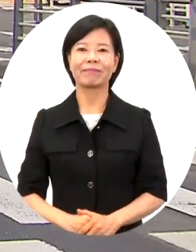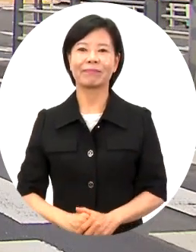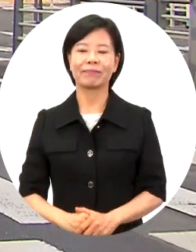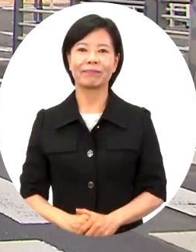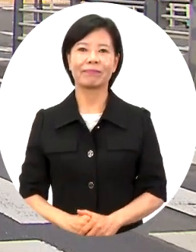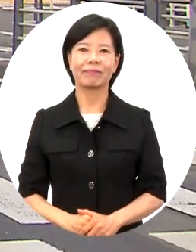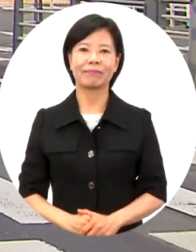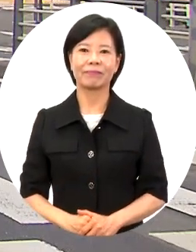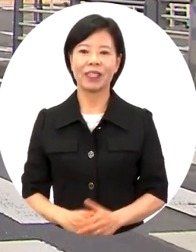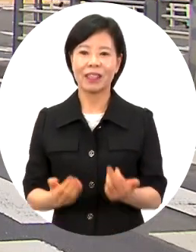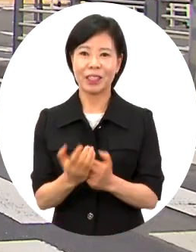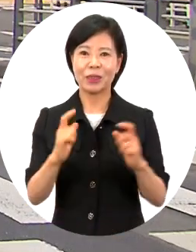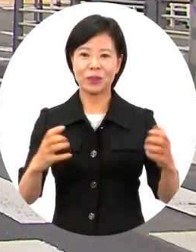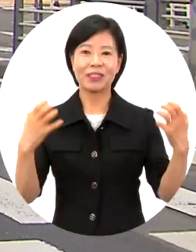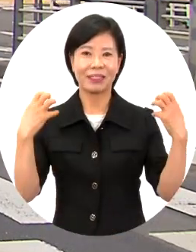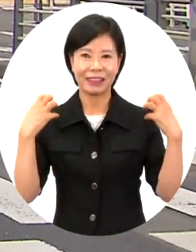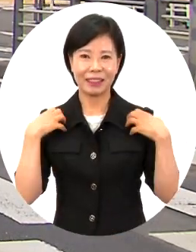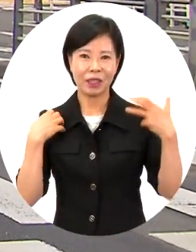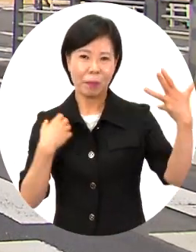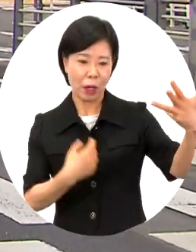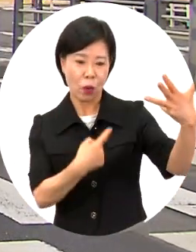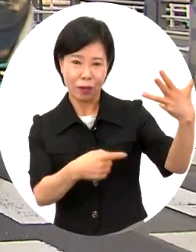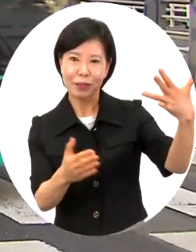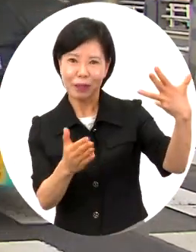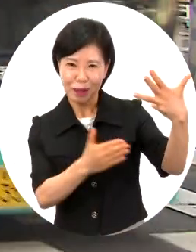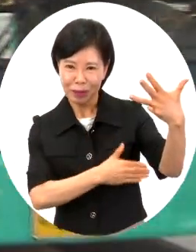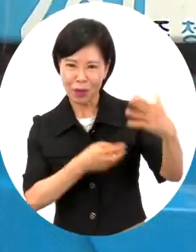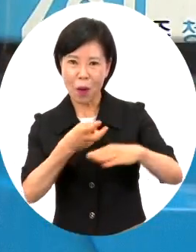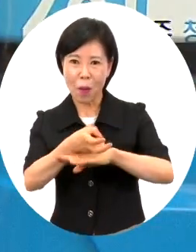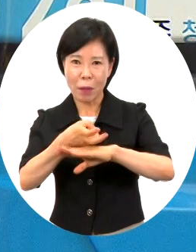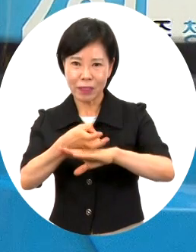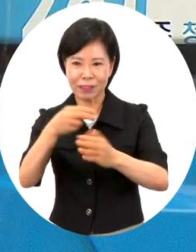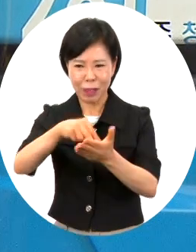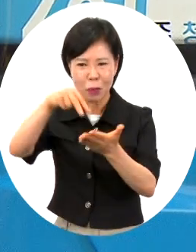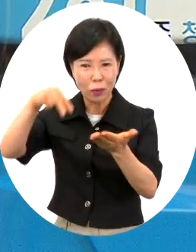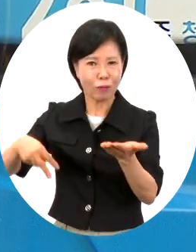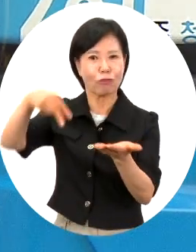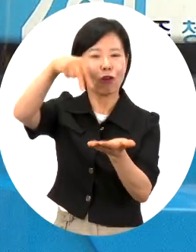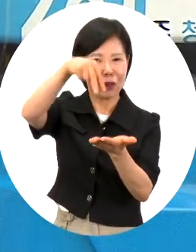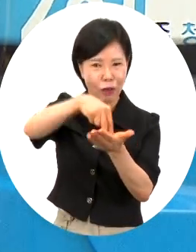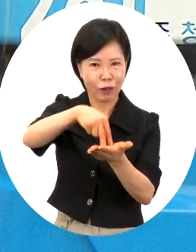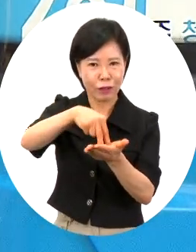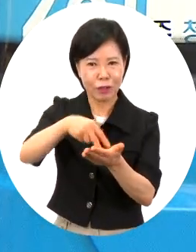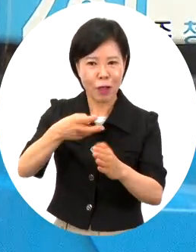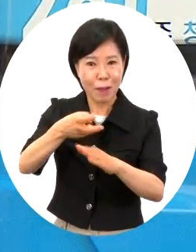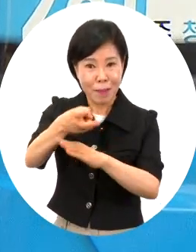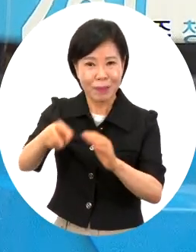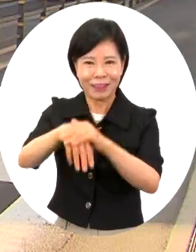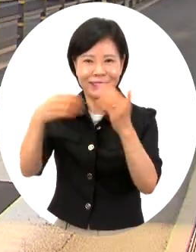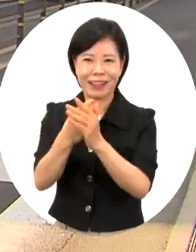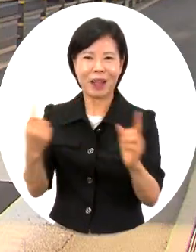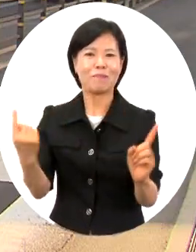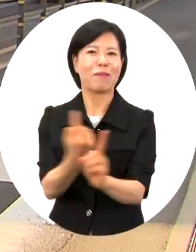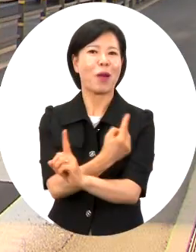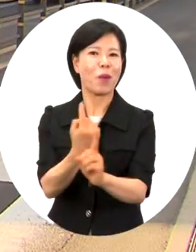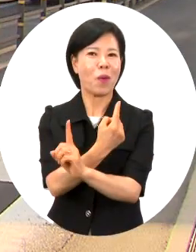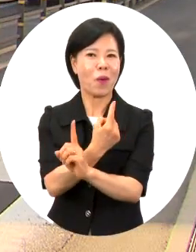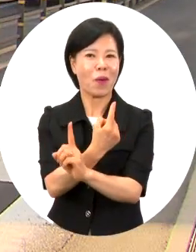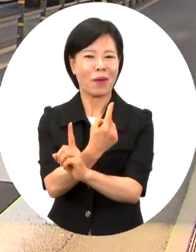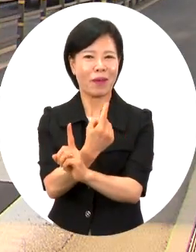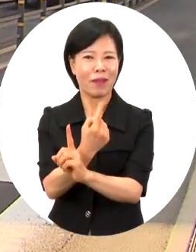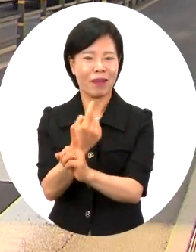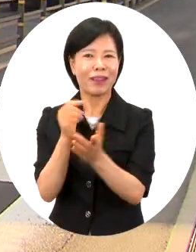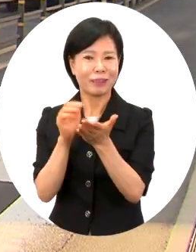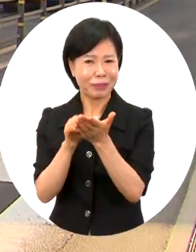첫 소식입니다. 제주특별자치도가 8월 1일부터 버스 노선을 전격 개편합니다.